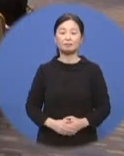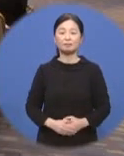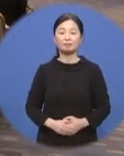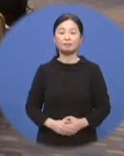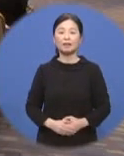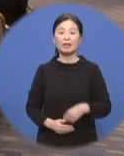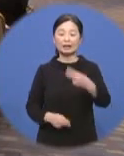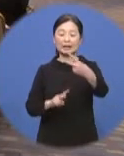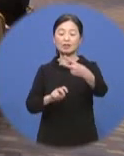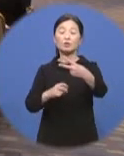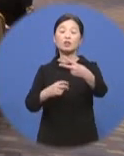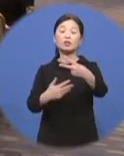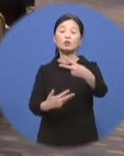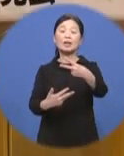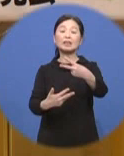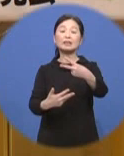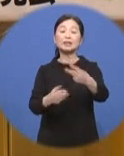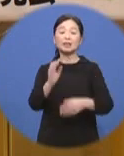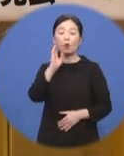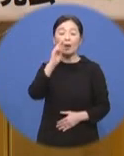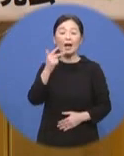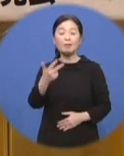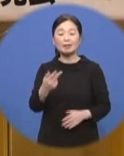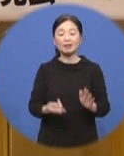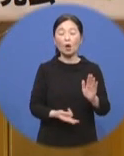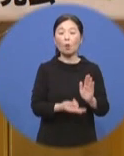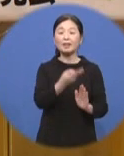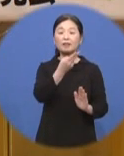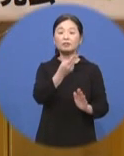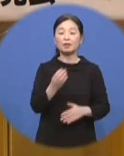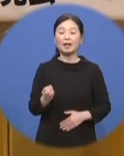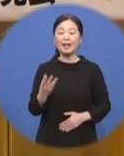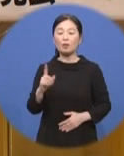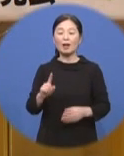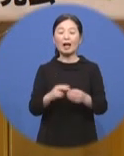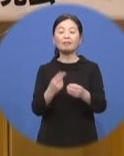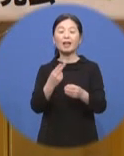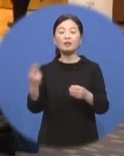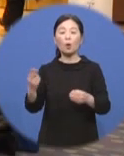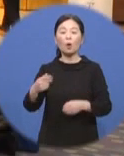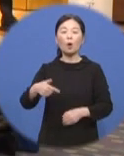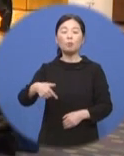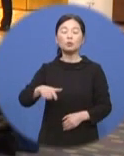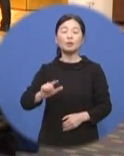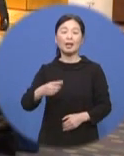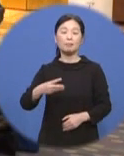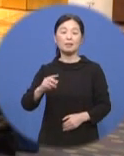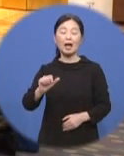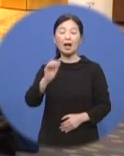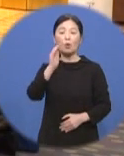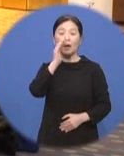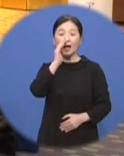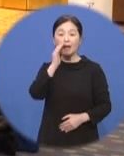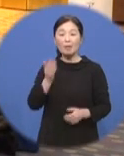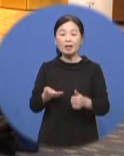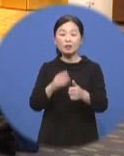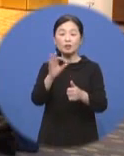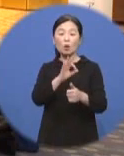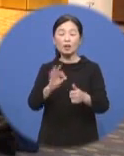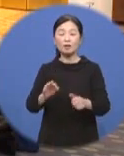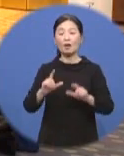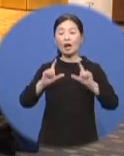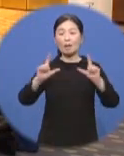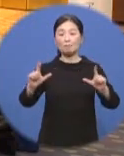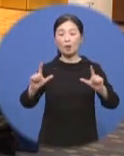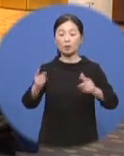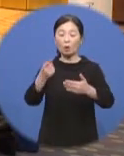2月28日和歌山市のホテルで令和元年度プレミア和歌山推奨品の発表と内覧会